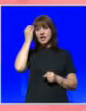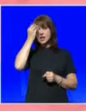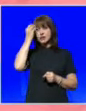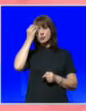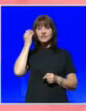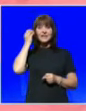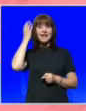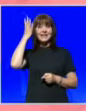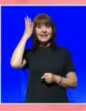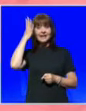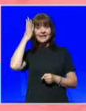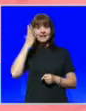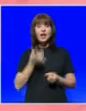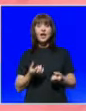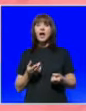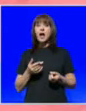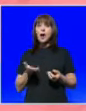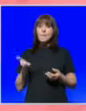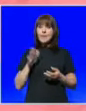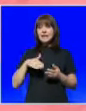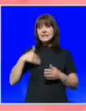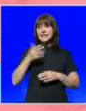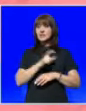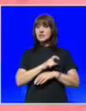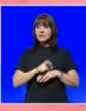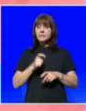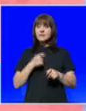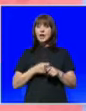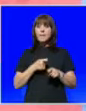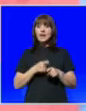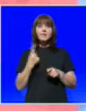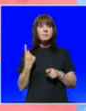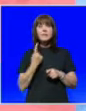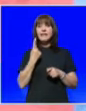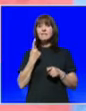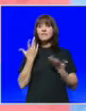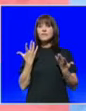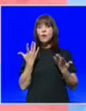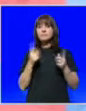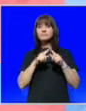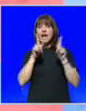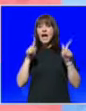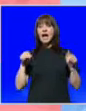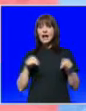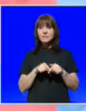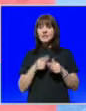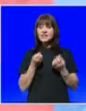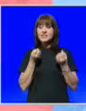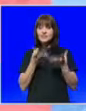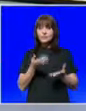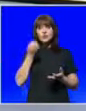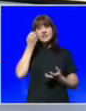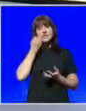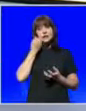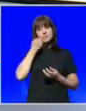сме предвидели, отново в следващите седмици да изработим една рамка по отношение на възможности за използване на изкуствен